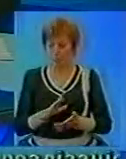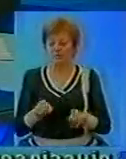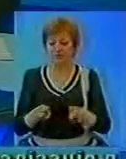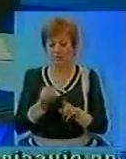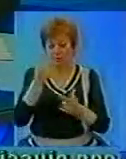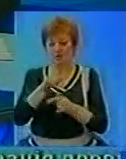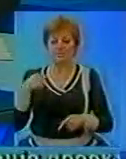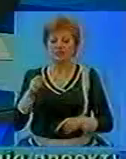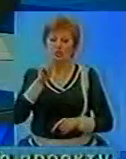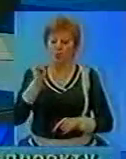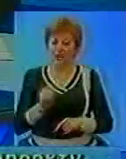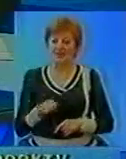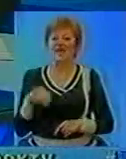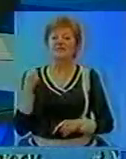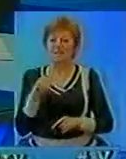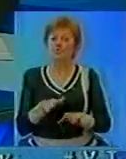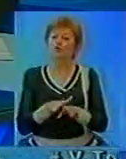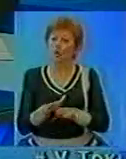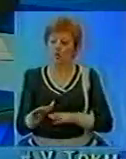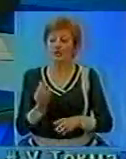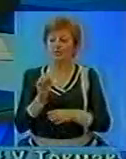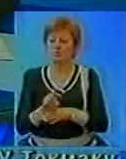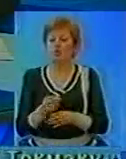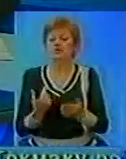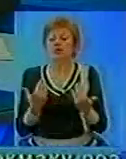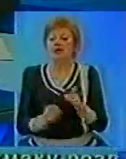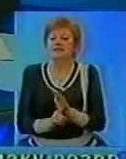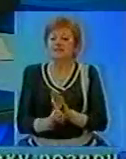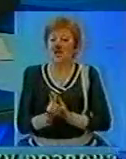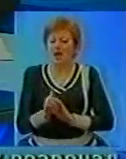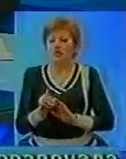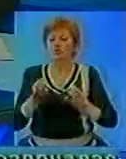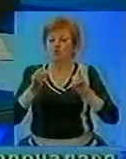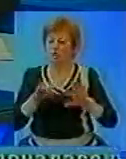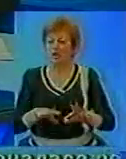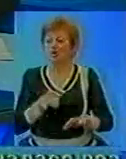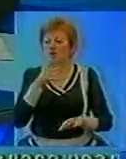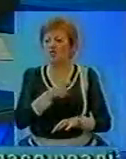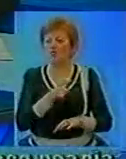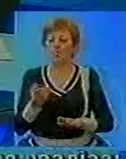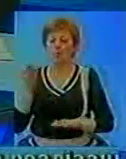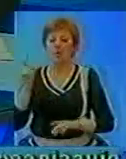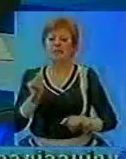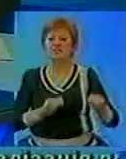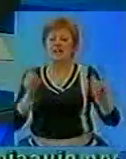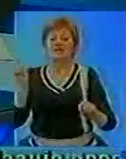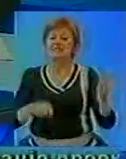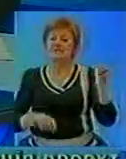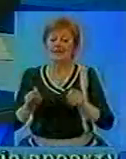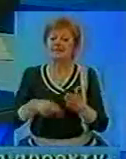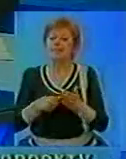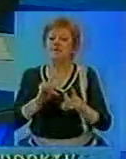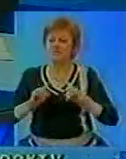президента України. У Запоріжжі реалізовувати зазначене вже почали, ухваливши відповідне рішення під час минулої сесії міськради.